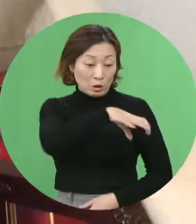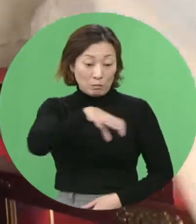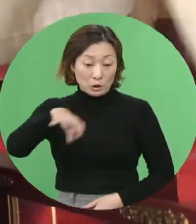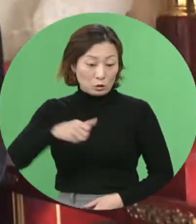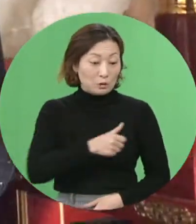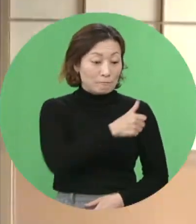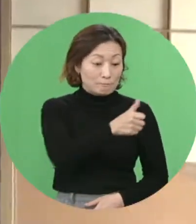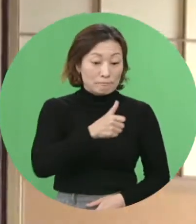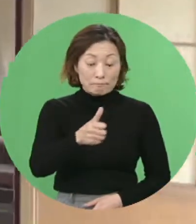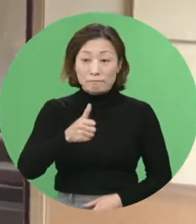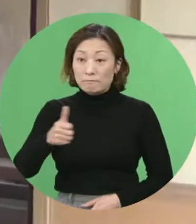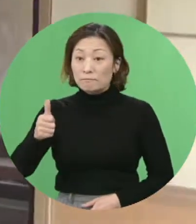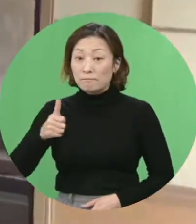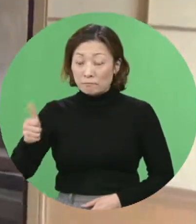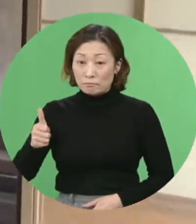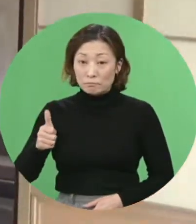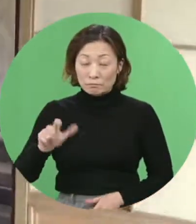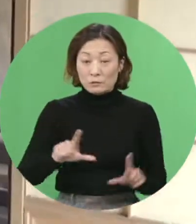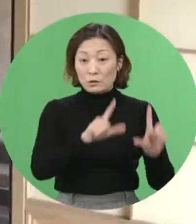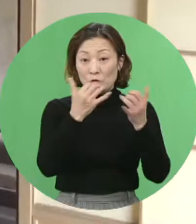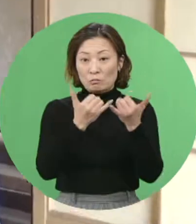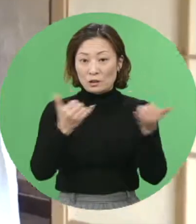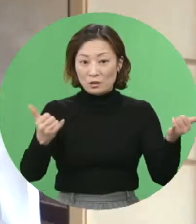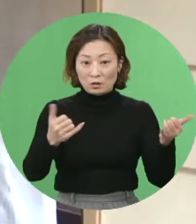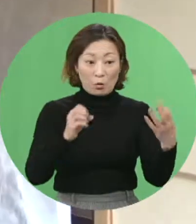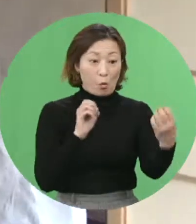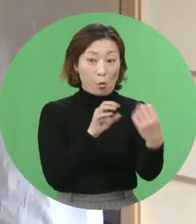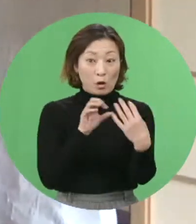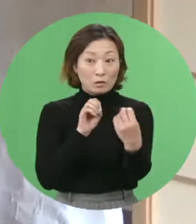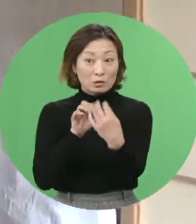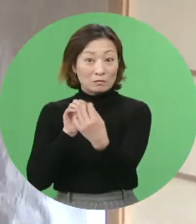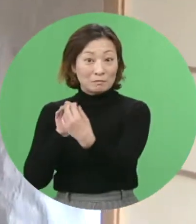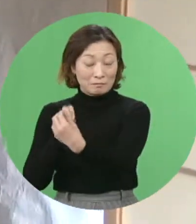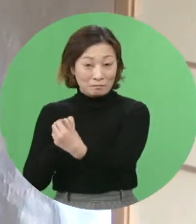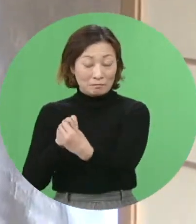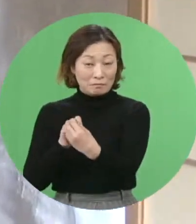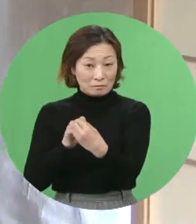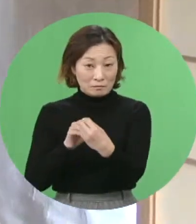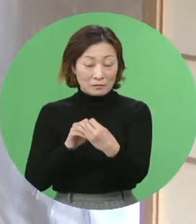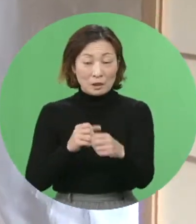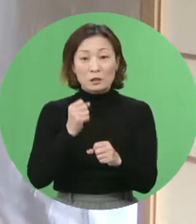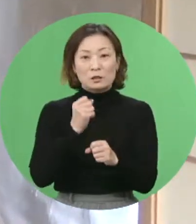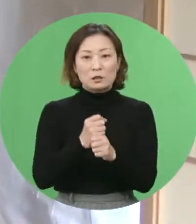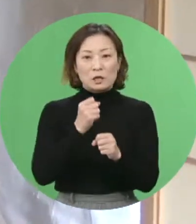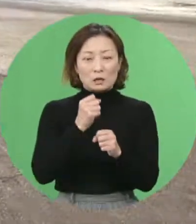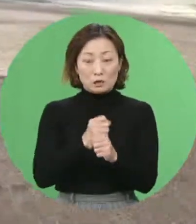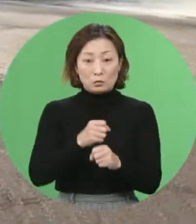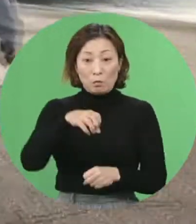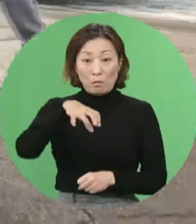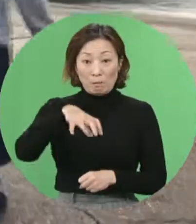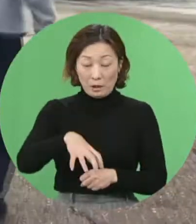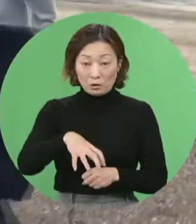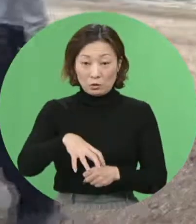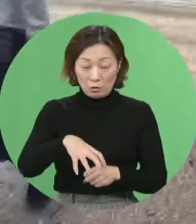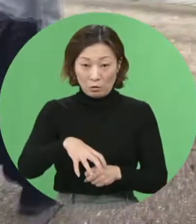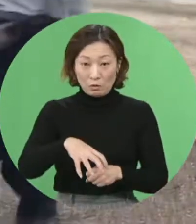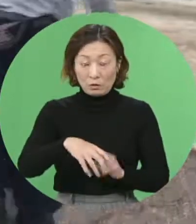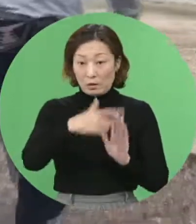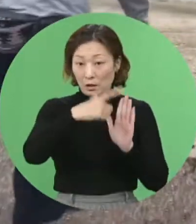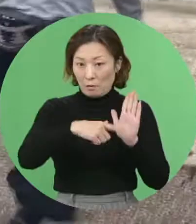け、住民に話を聞きながら政策の拠点とテーマを探ります。